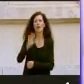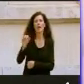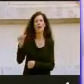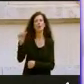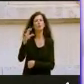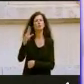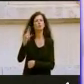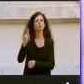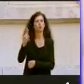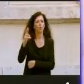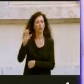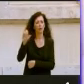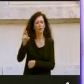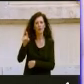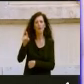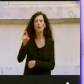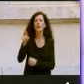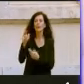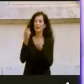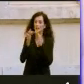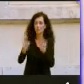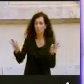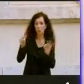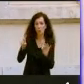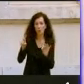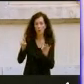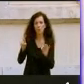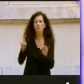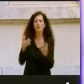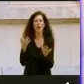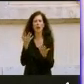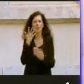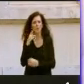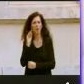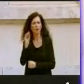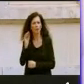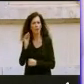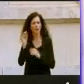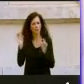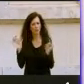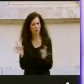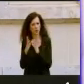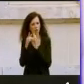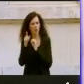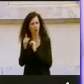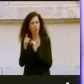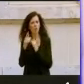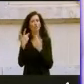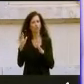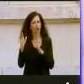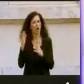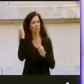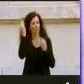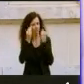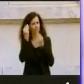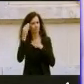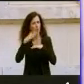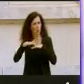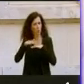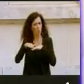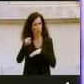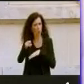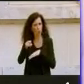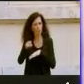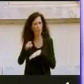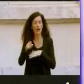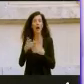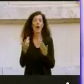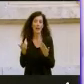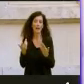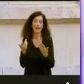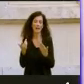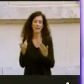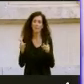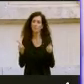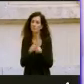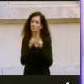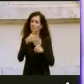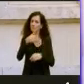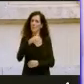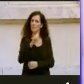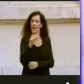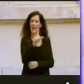le volevo chiedere se nello specifico lo avete considerato e si parla molto del mes